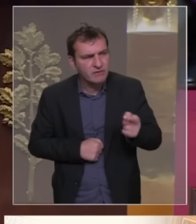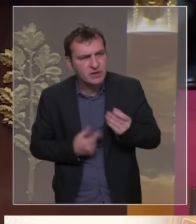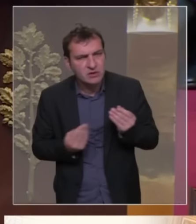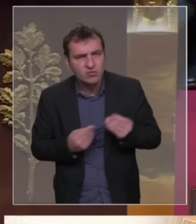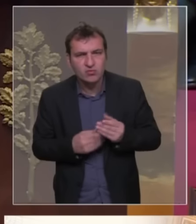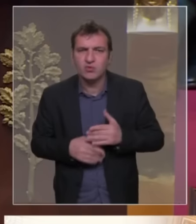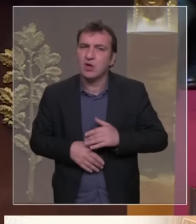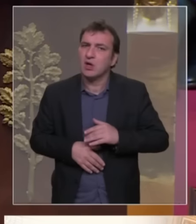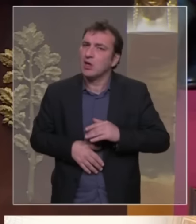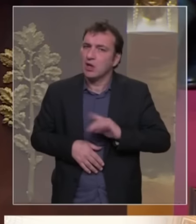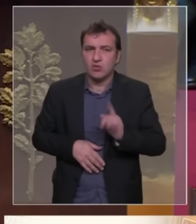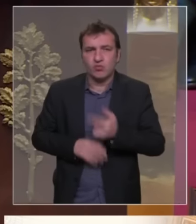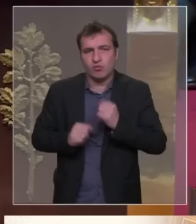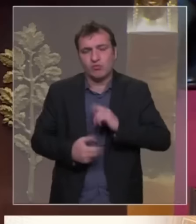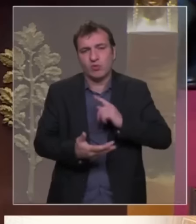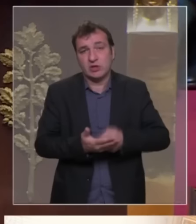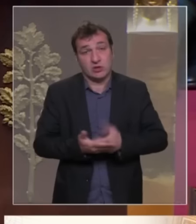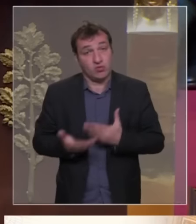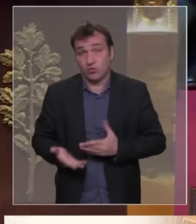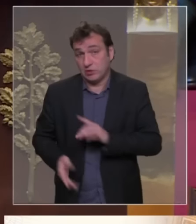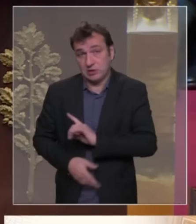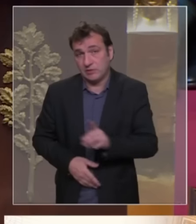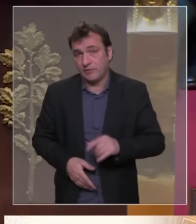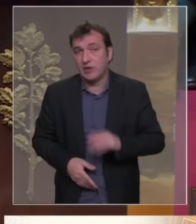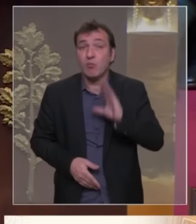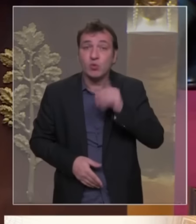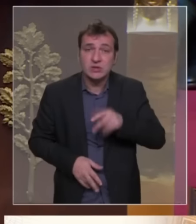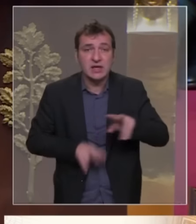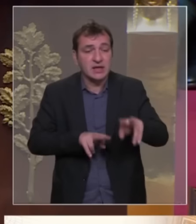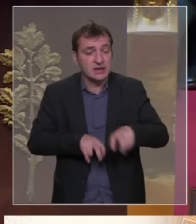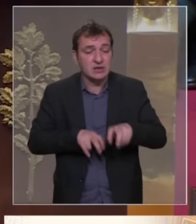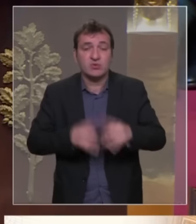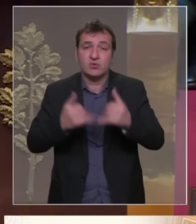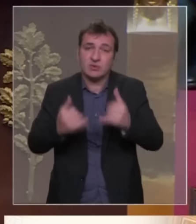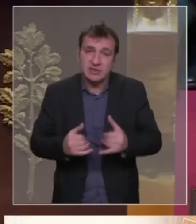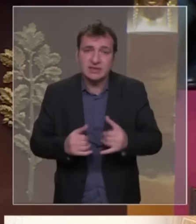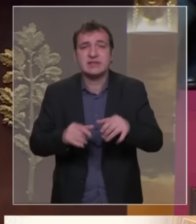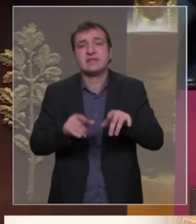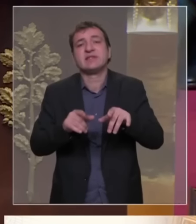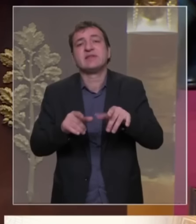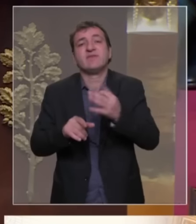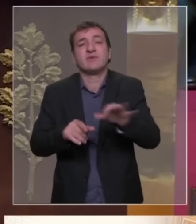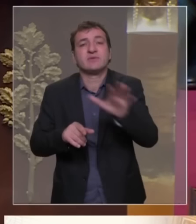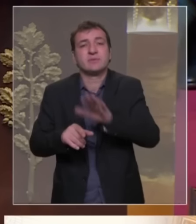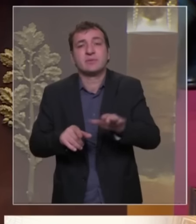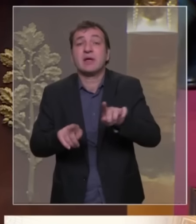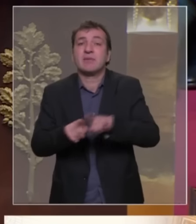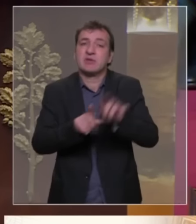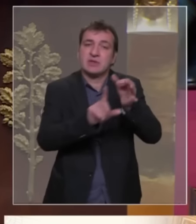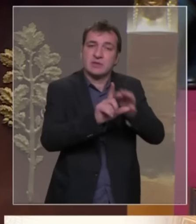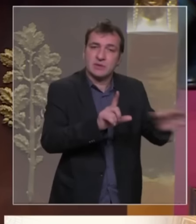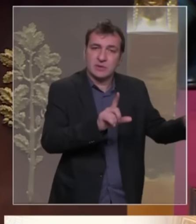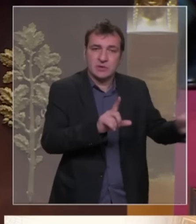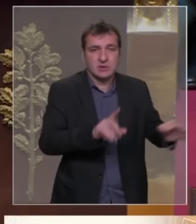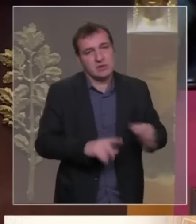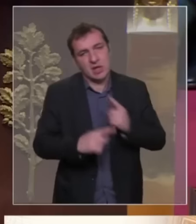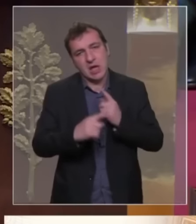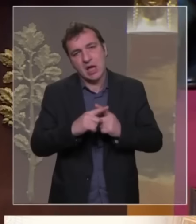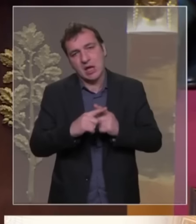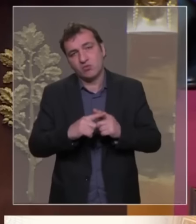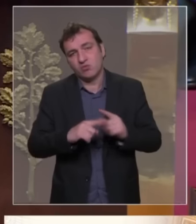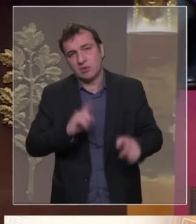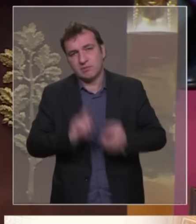l'est pas aujourd'hui. Pour cela, notre agriculture, en métropole et outre-mer, est l'un de nos grands atouts. Je